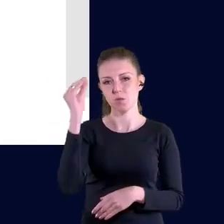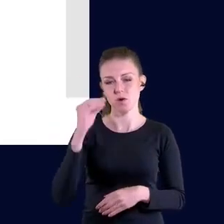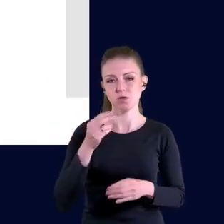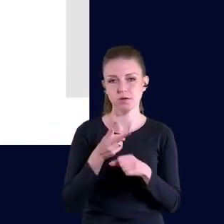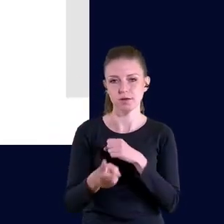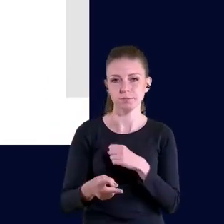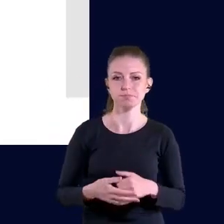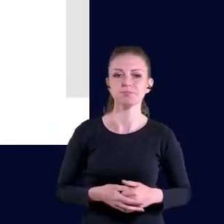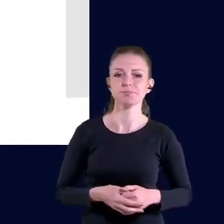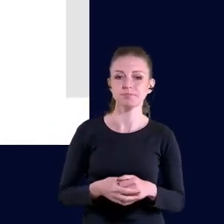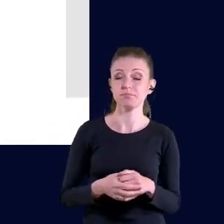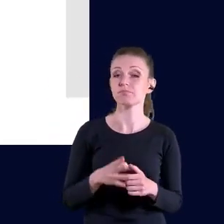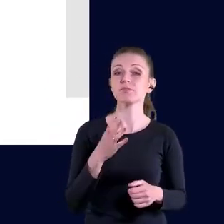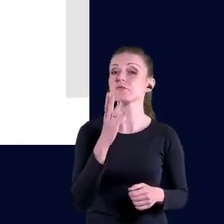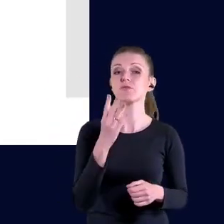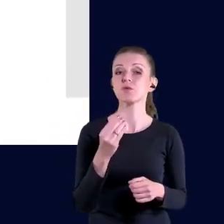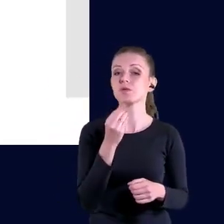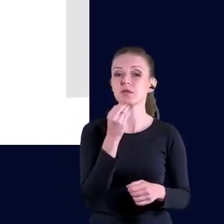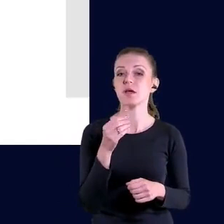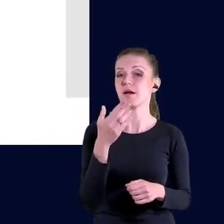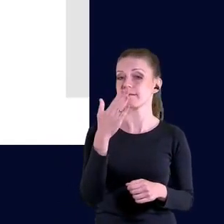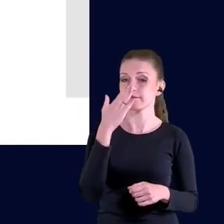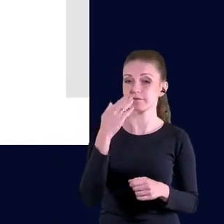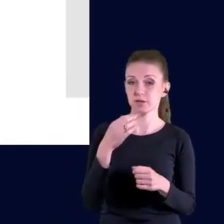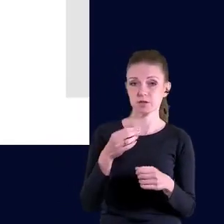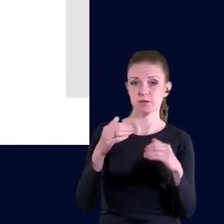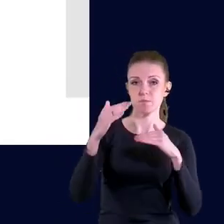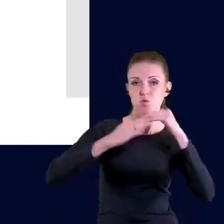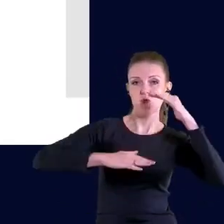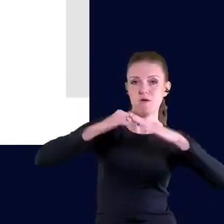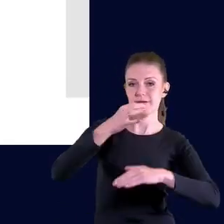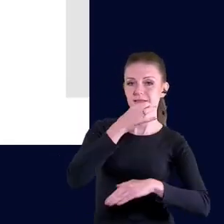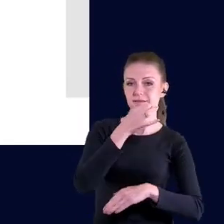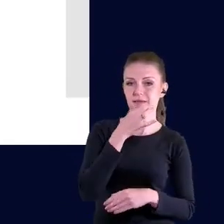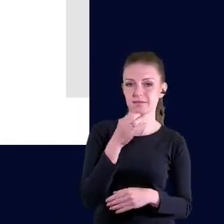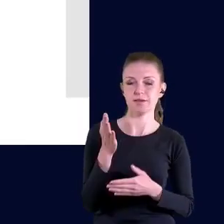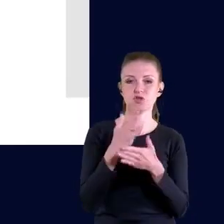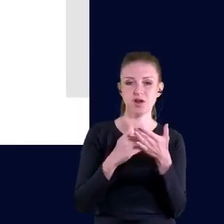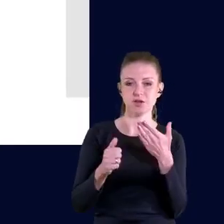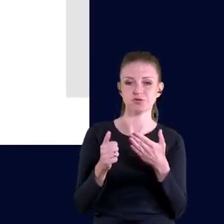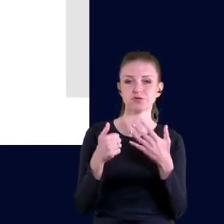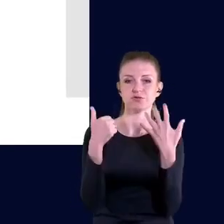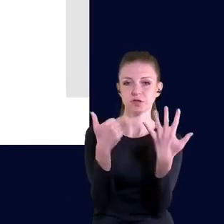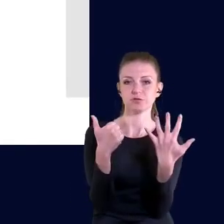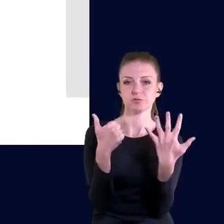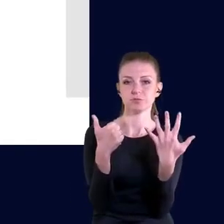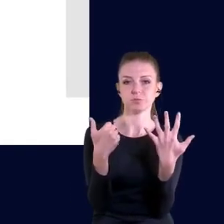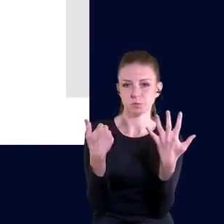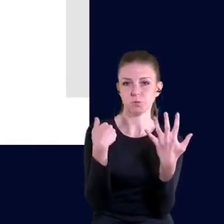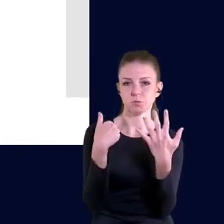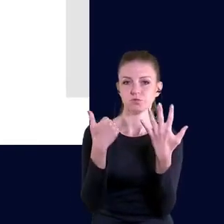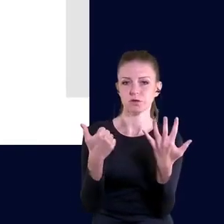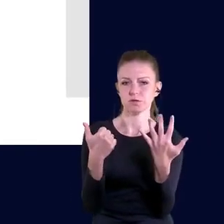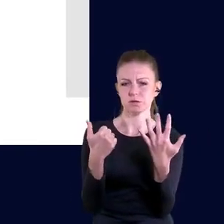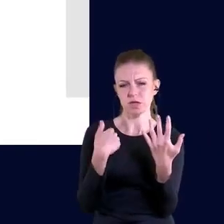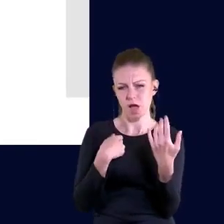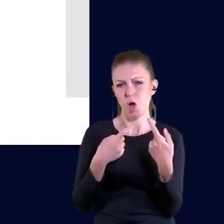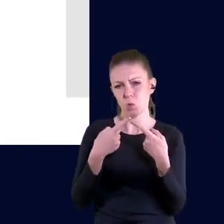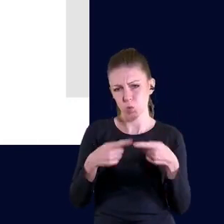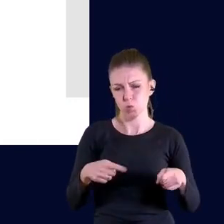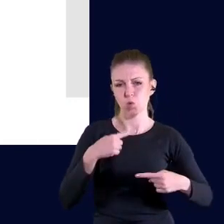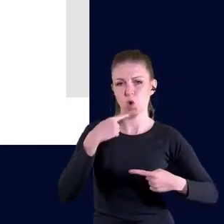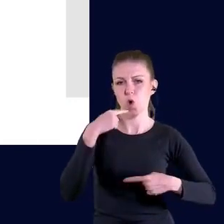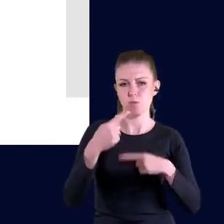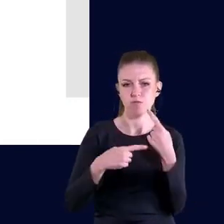A tak wyglądała struktura ankiety ja Omówię pokrótce wszystkie 6 części oczywiście nie dokładnie bo